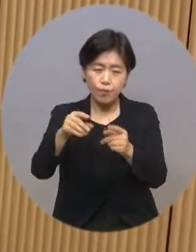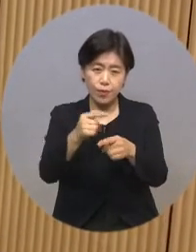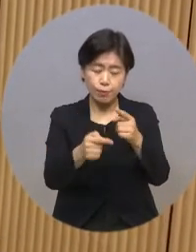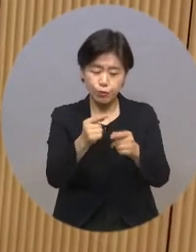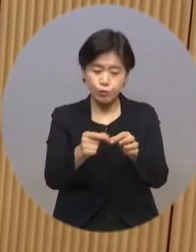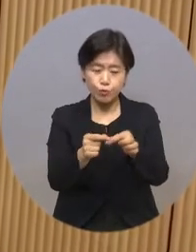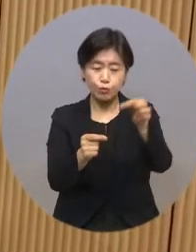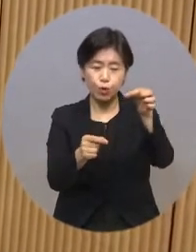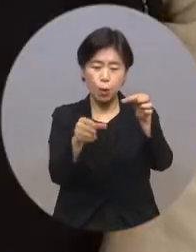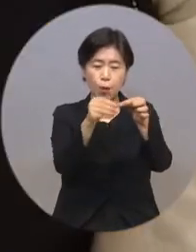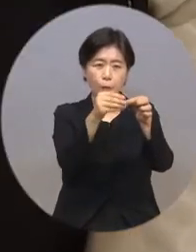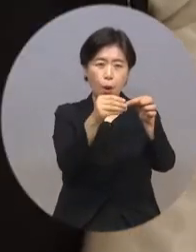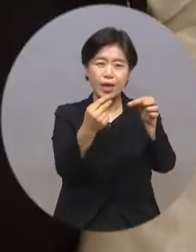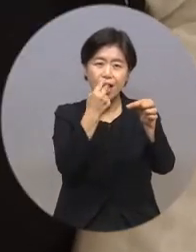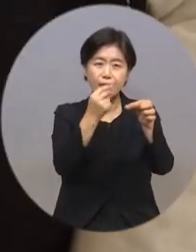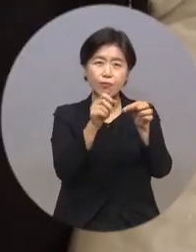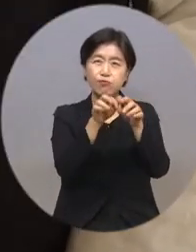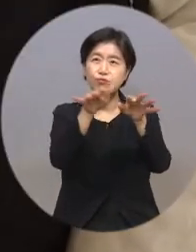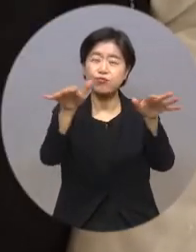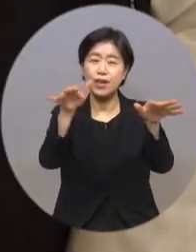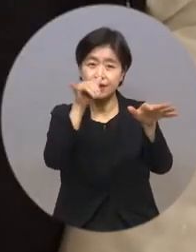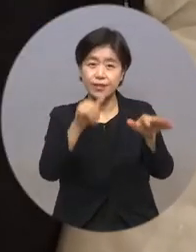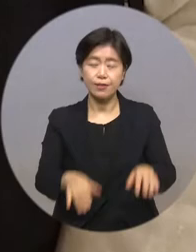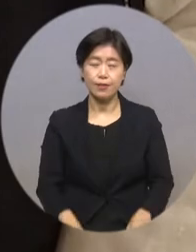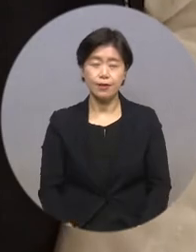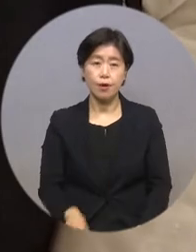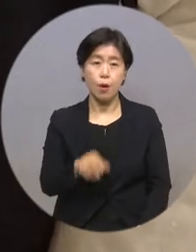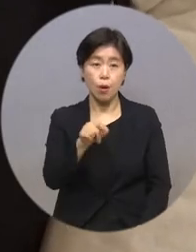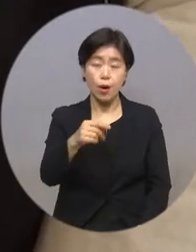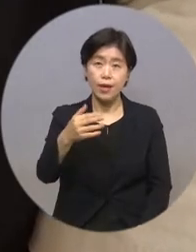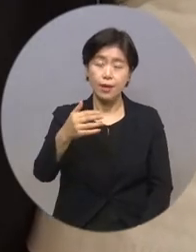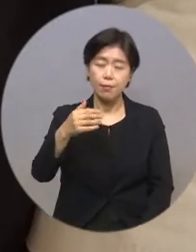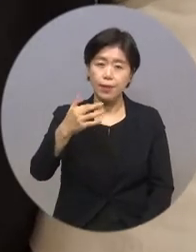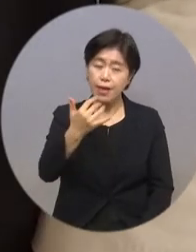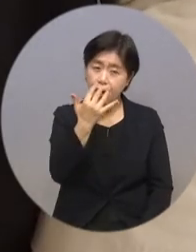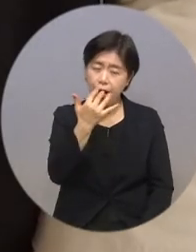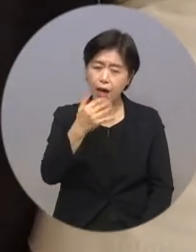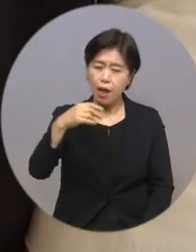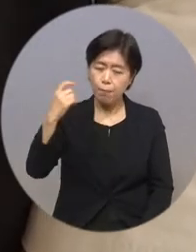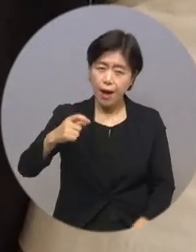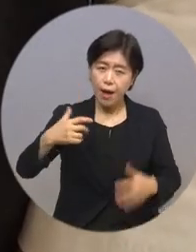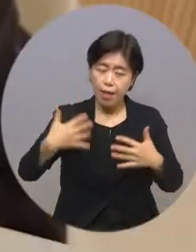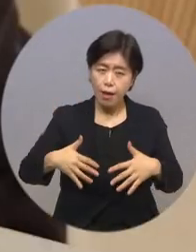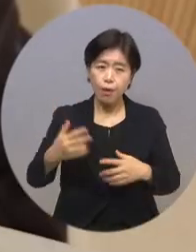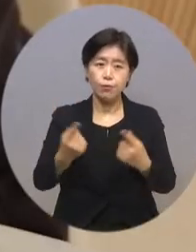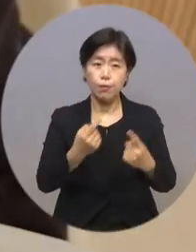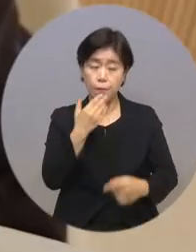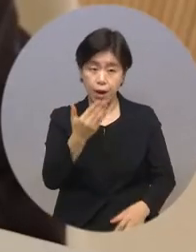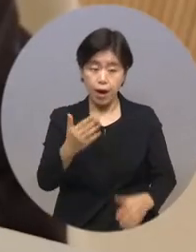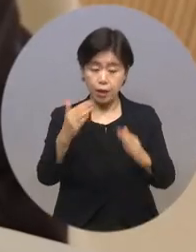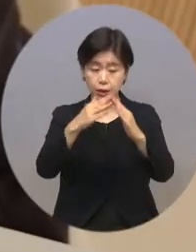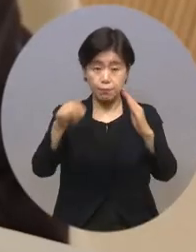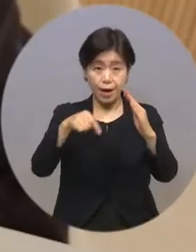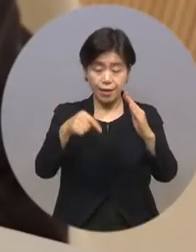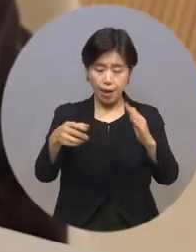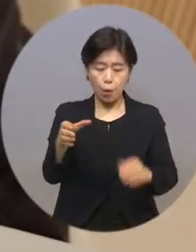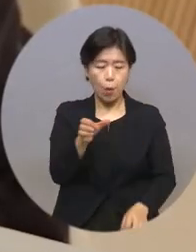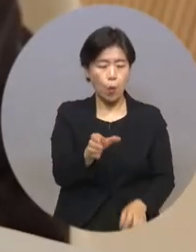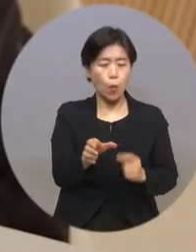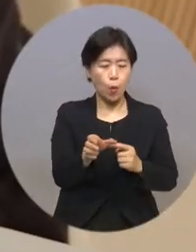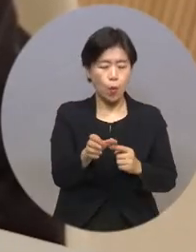크기도 다양하고 향의 정도를 조절할 수 있어 은은한 향이 나서 집안 냄새는 물론 마음까지